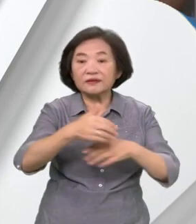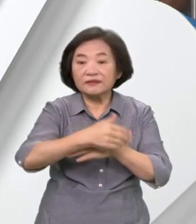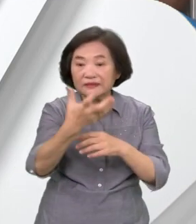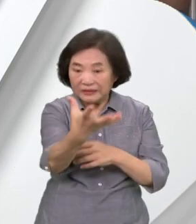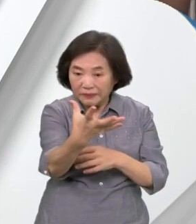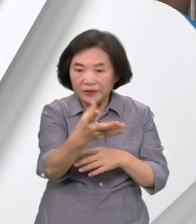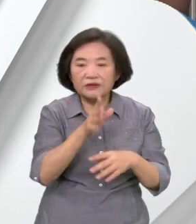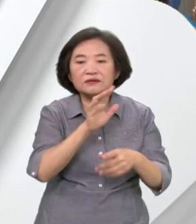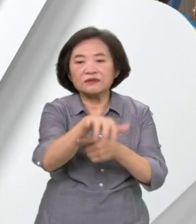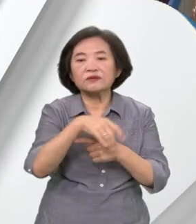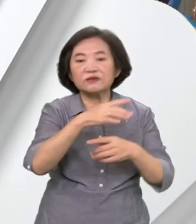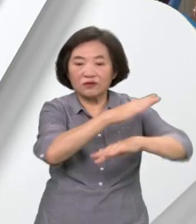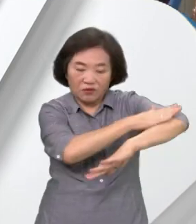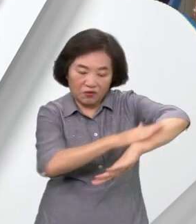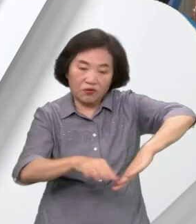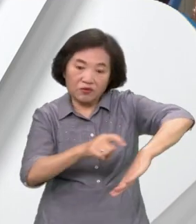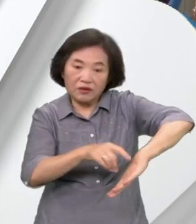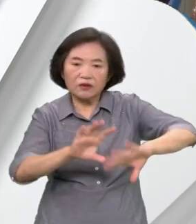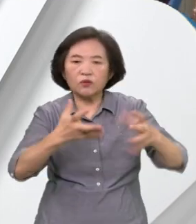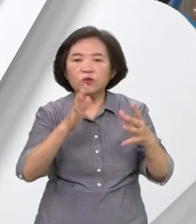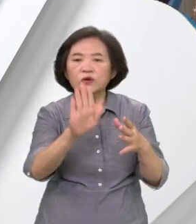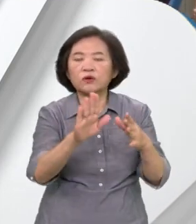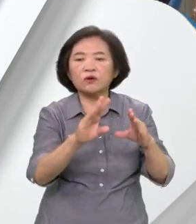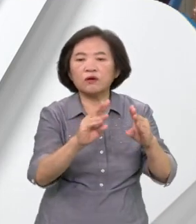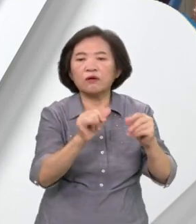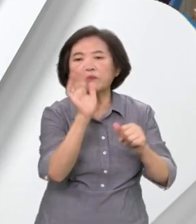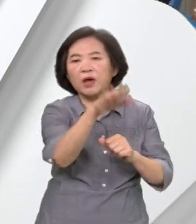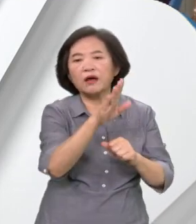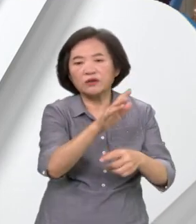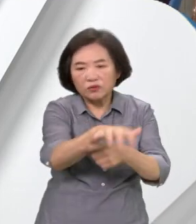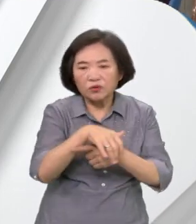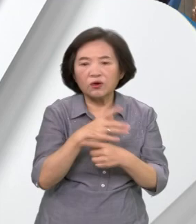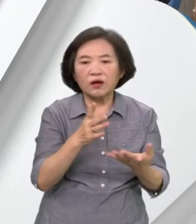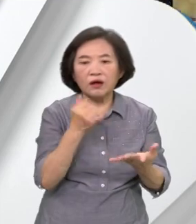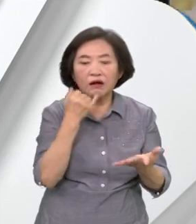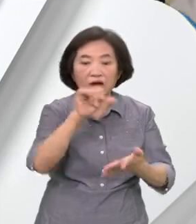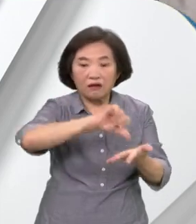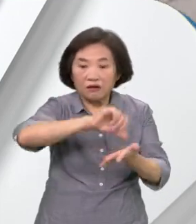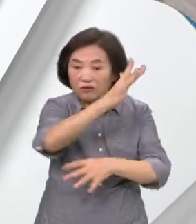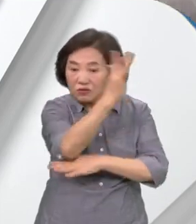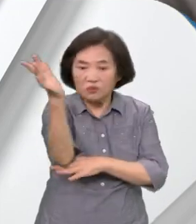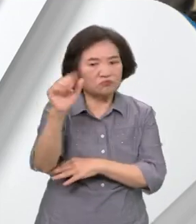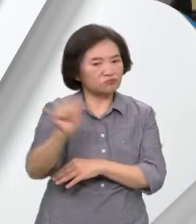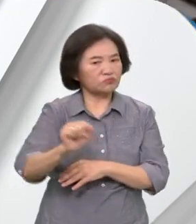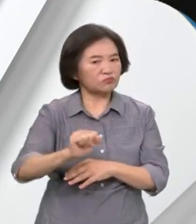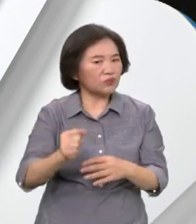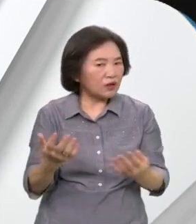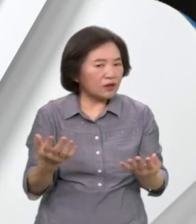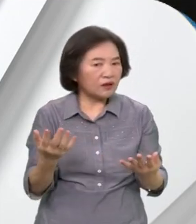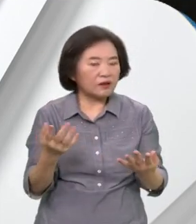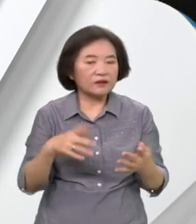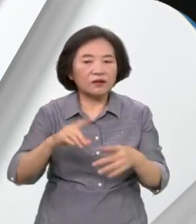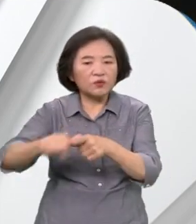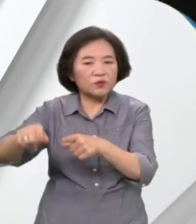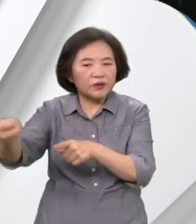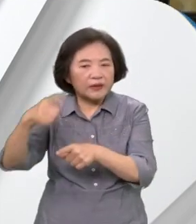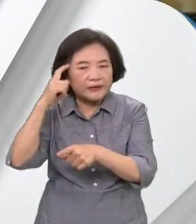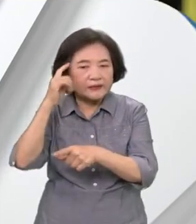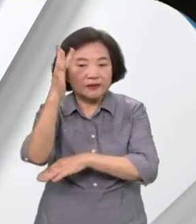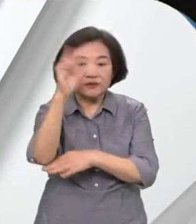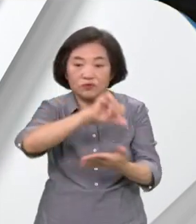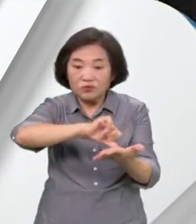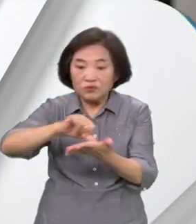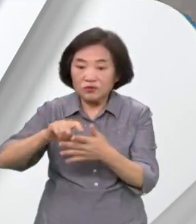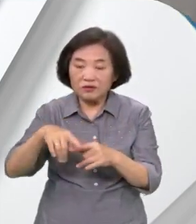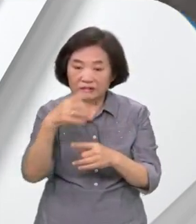部分做在农耕的产品都算是国有地、农牧用地，依法称作在做农无法处理，也因业者安算的树种，